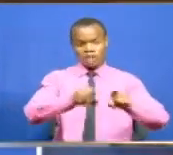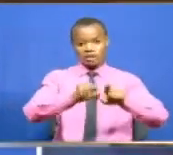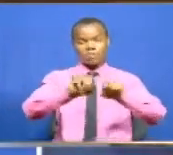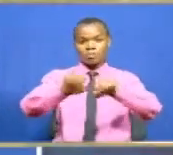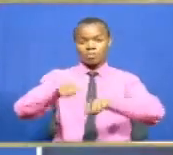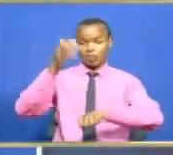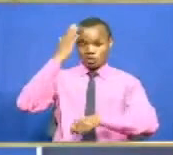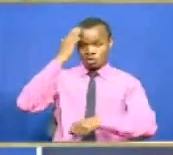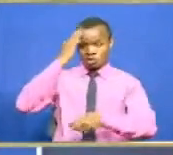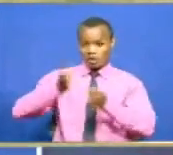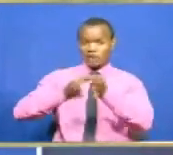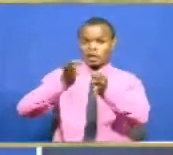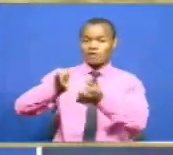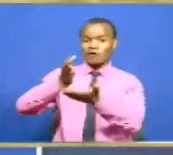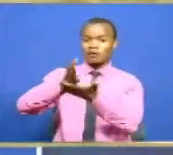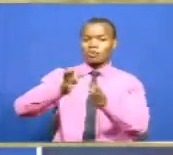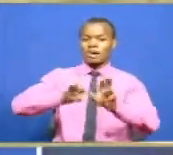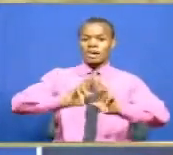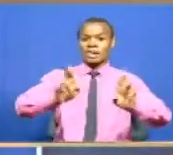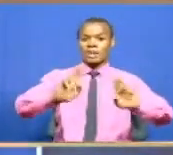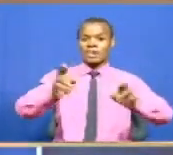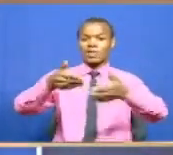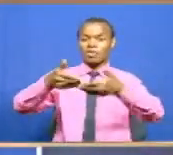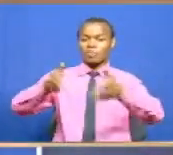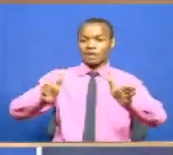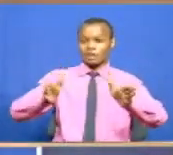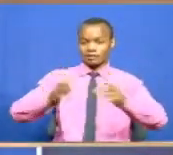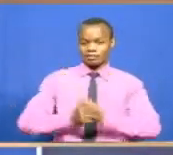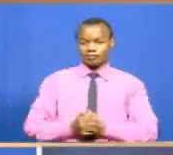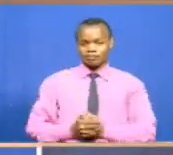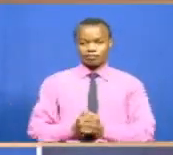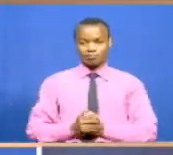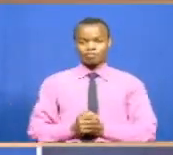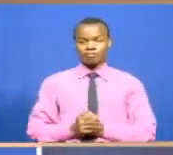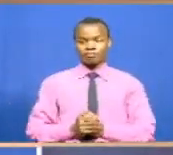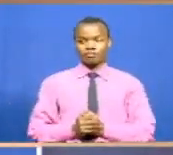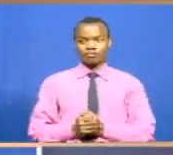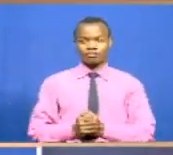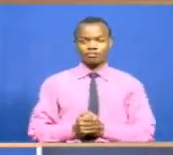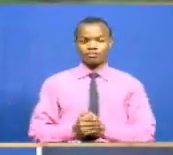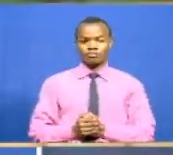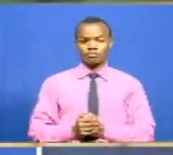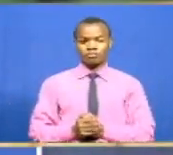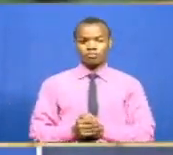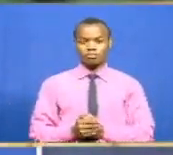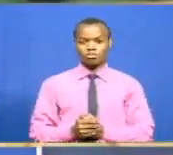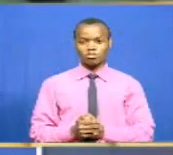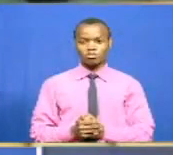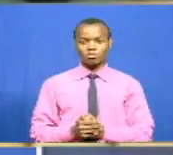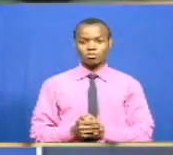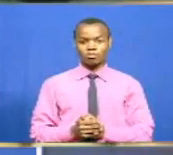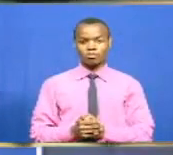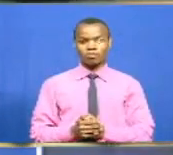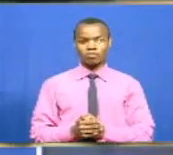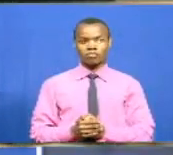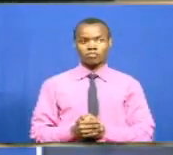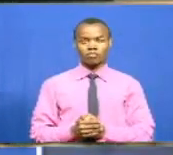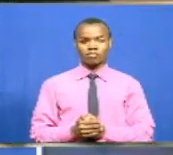kubainisha iwapo zimejiandaa kwa ufunguzi. Nikiripotia darubini ya Channel 1, naitwa Safin Achieng Oma.